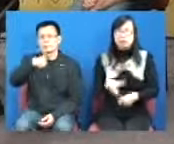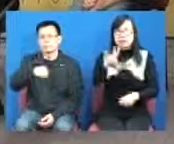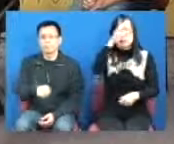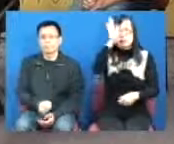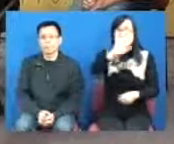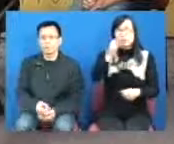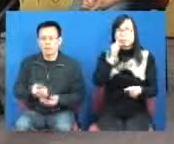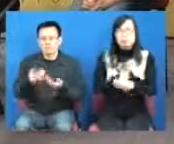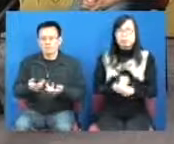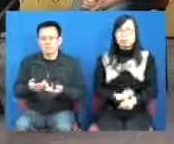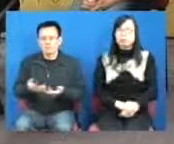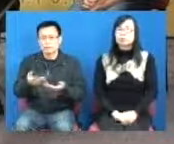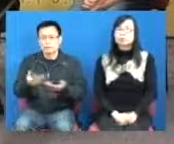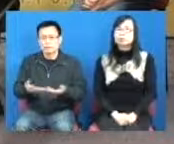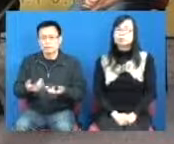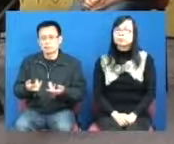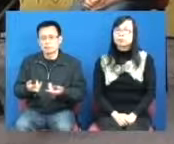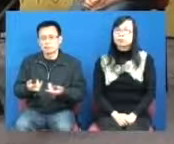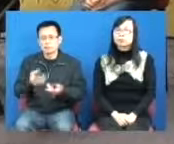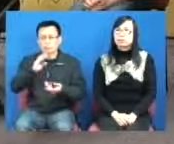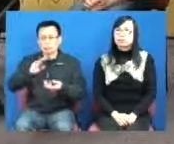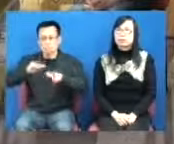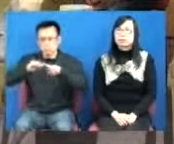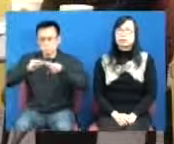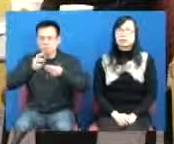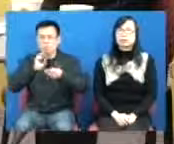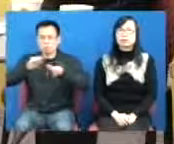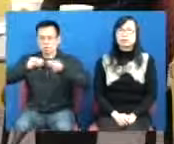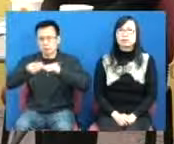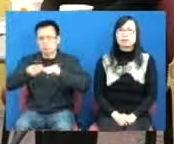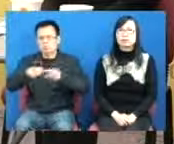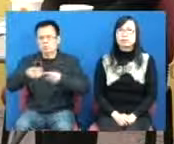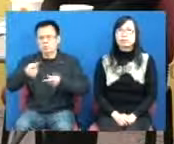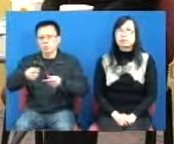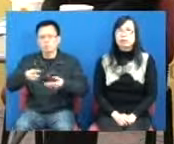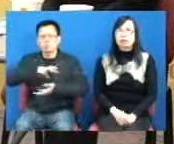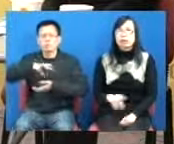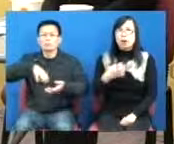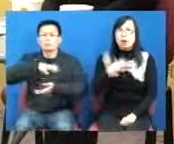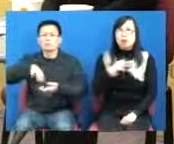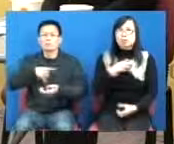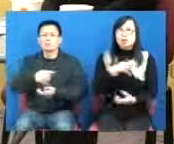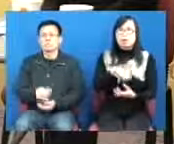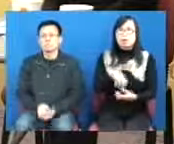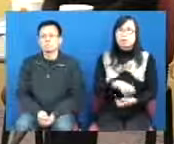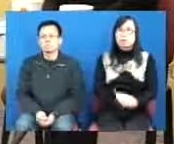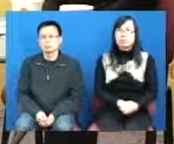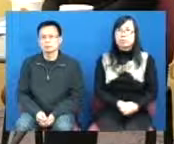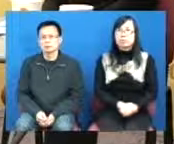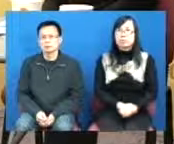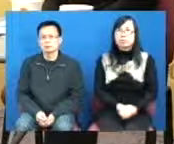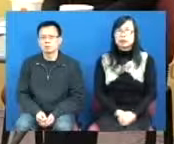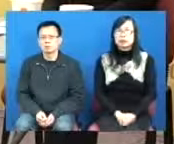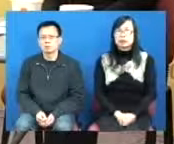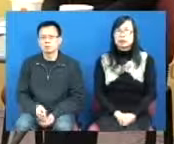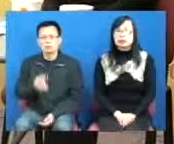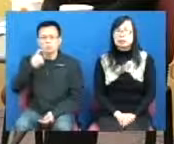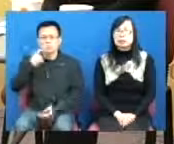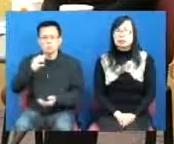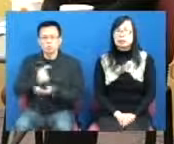這樣做現在你反過來我真的覺得他亂了張法而且我覺得他民粹更厲害更厲害